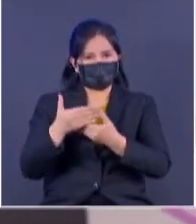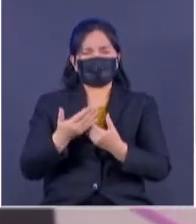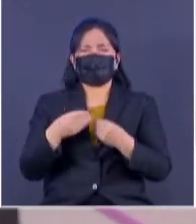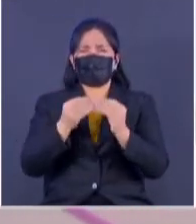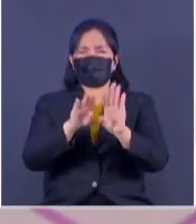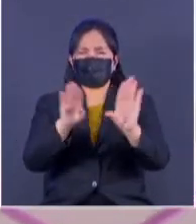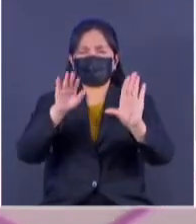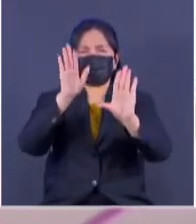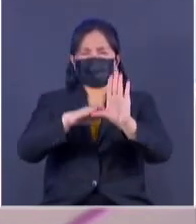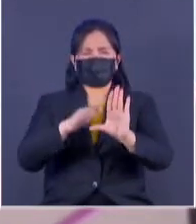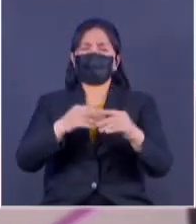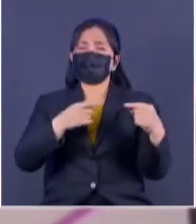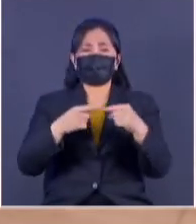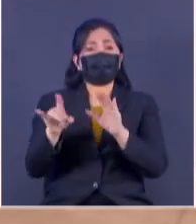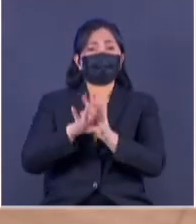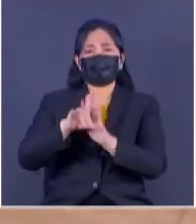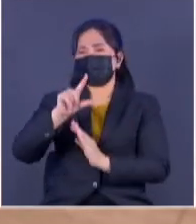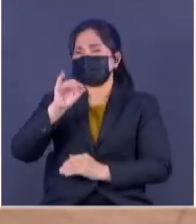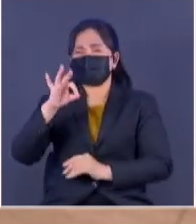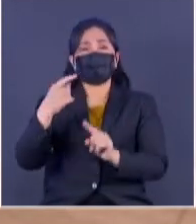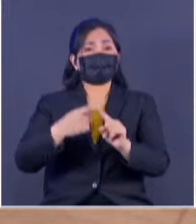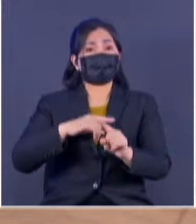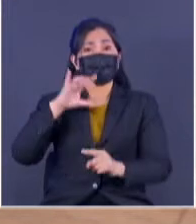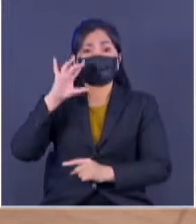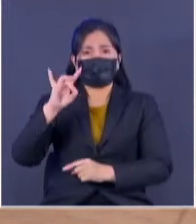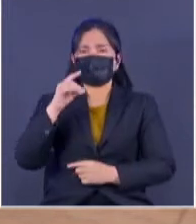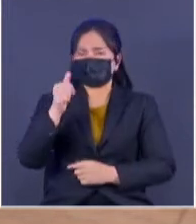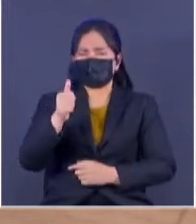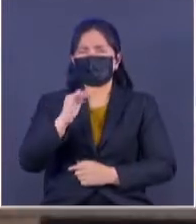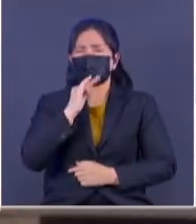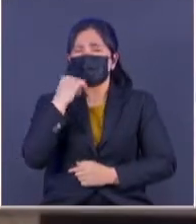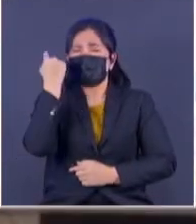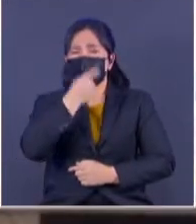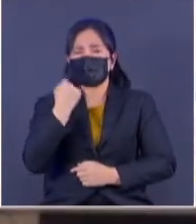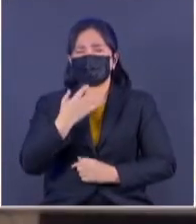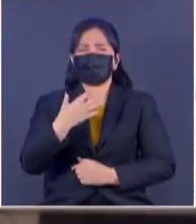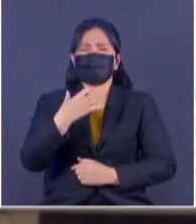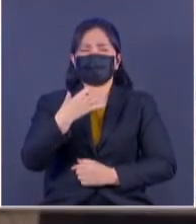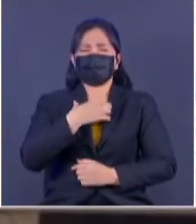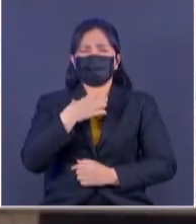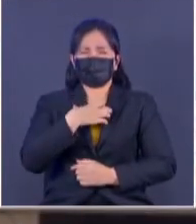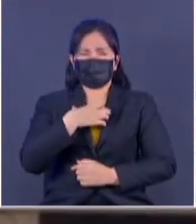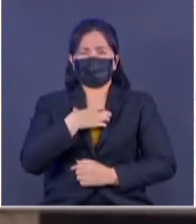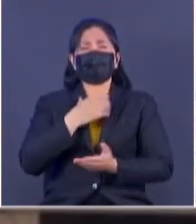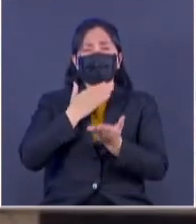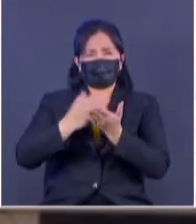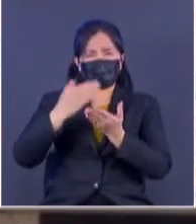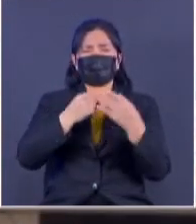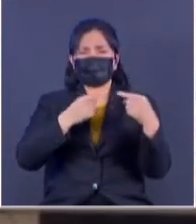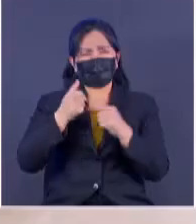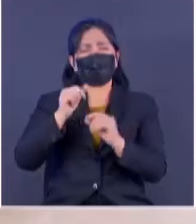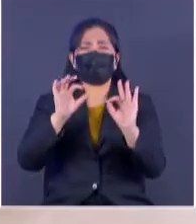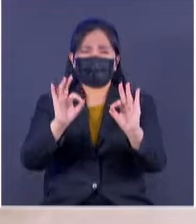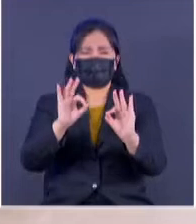ให้ลงทะเบียนต่อเนื่องไปจนถึง29สิงหาคมนะครับเพราะฉะนั้นใครที่ยังคิดว่าตัวเองยังไหวก็เดินหน้าผ่อนชำระต่อไป